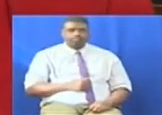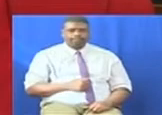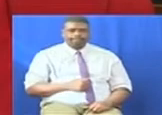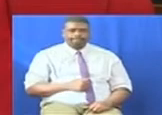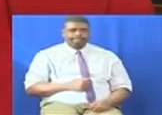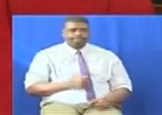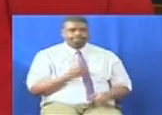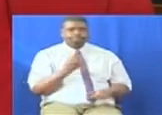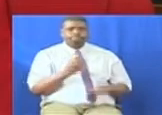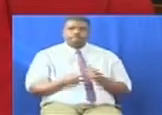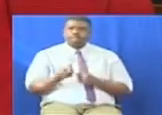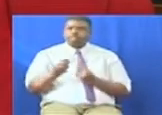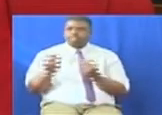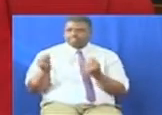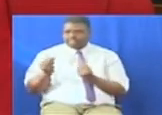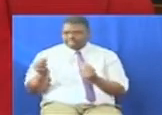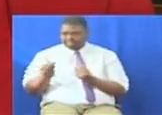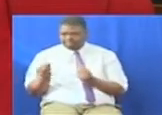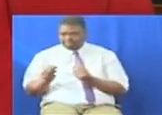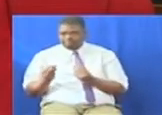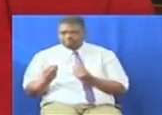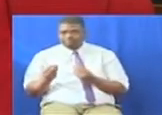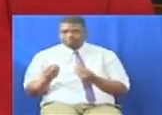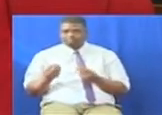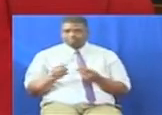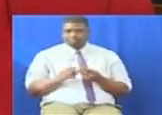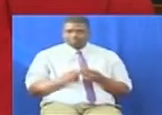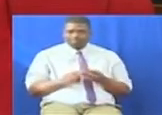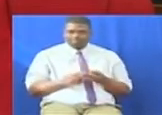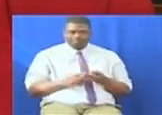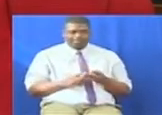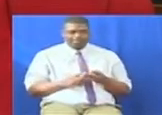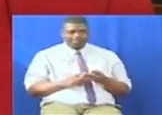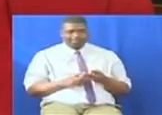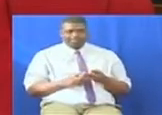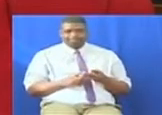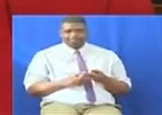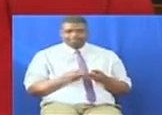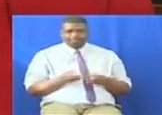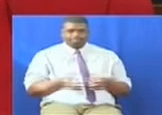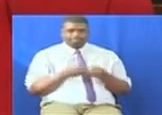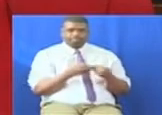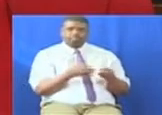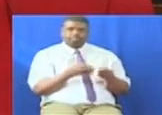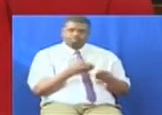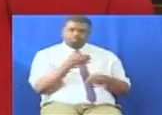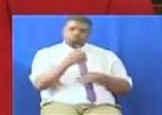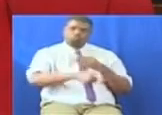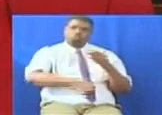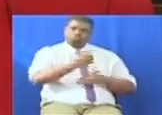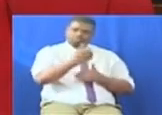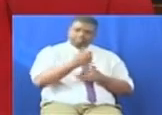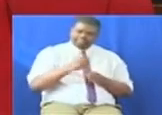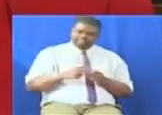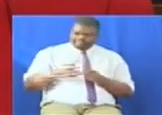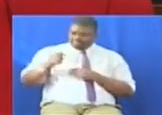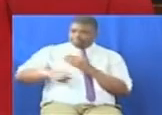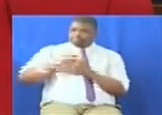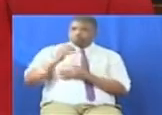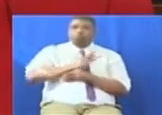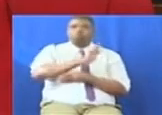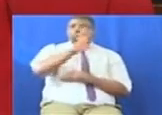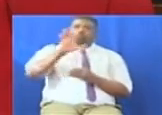Ni mara chache sana kama ukujaliwa karama za uongozi. Viongozi wote